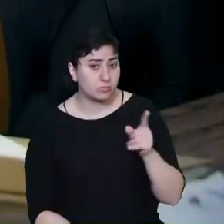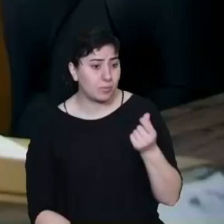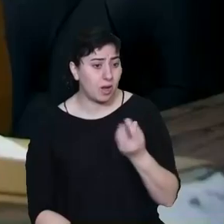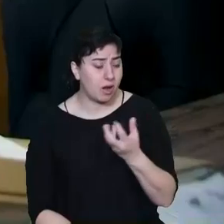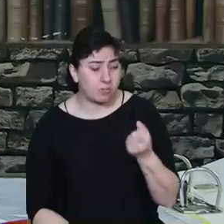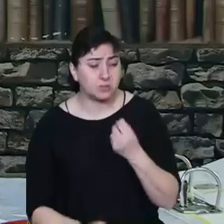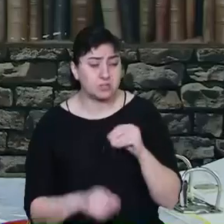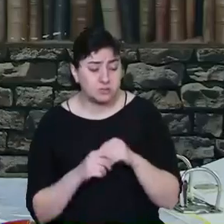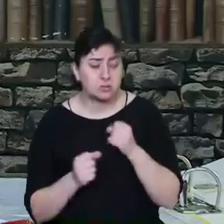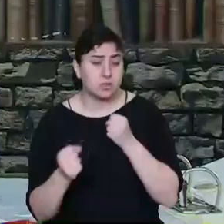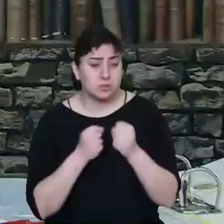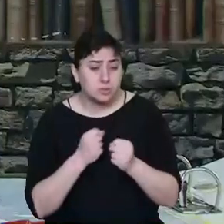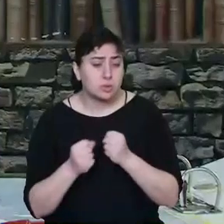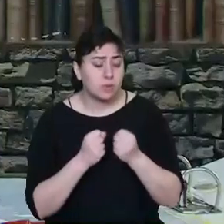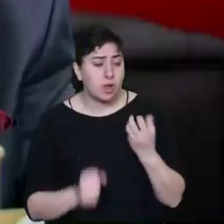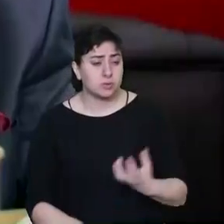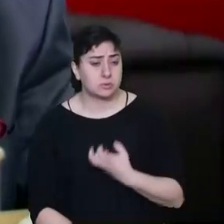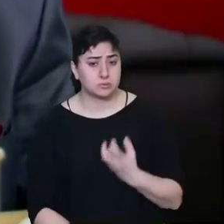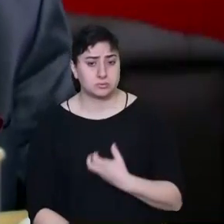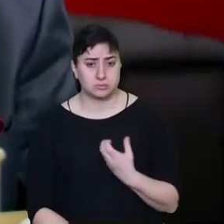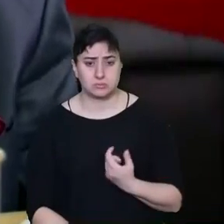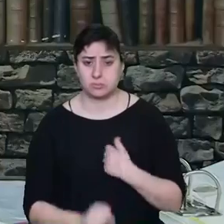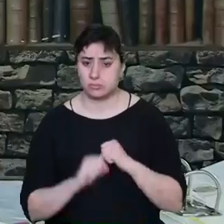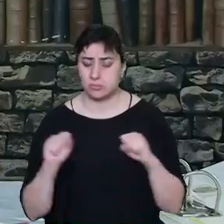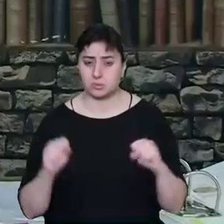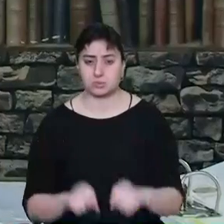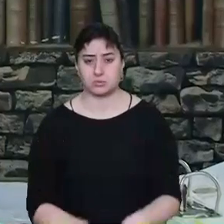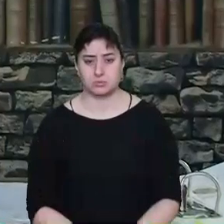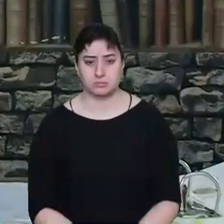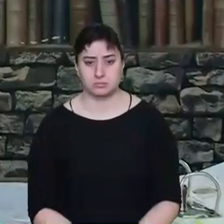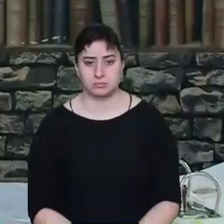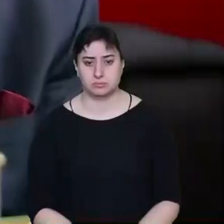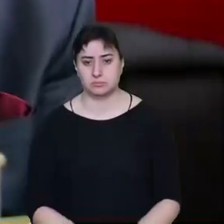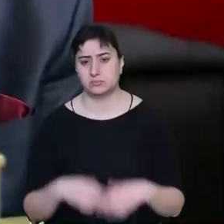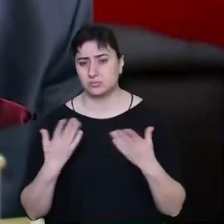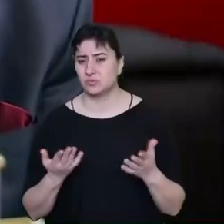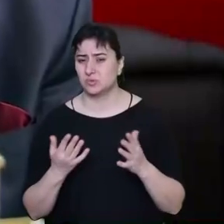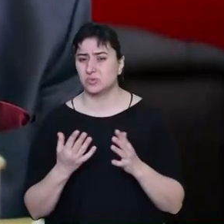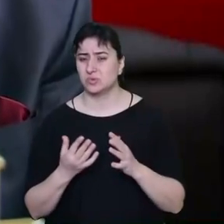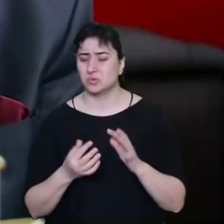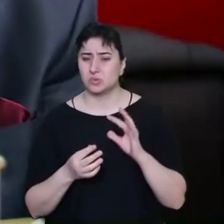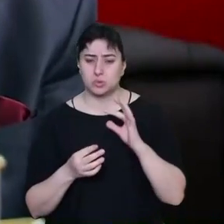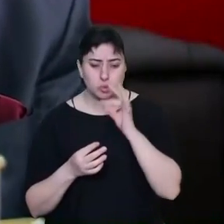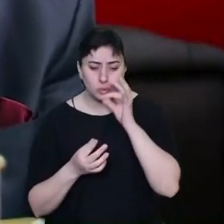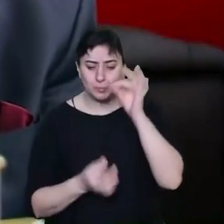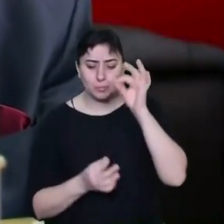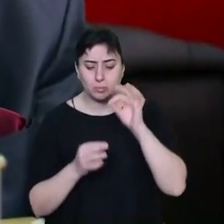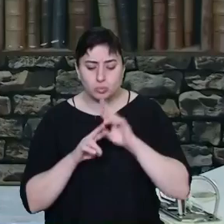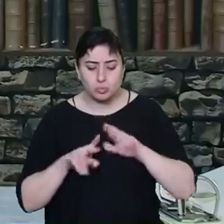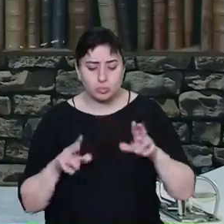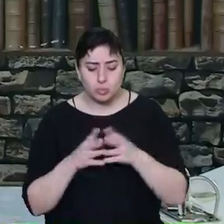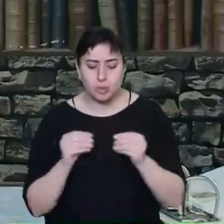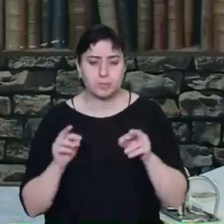parayı alana kadar bin dereden su getirdi yavrum. Göbeğim çatladı be. Resmen çöpsüz bir üzüm gibi çöpe attın